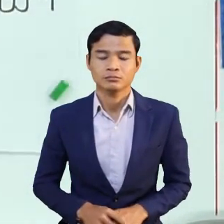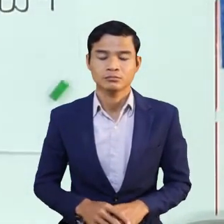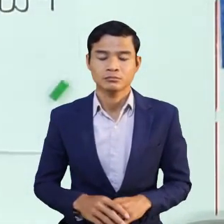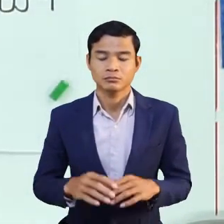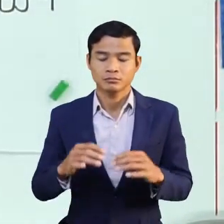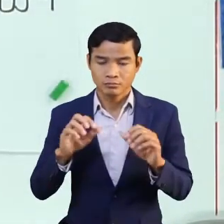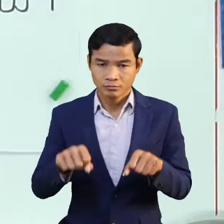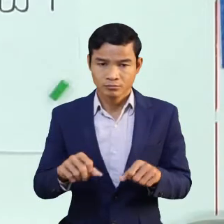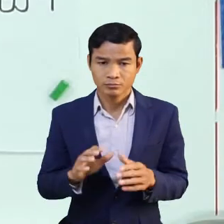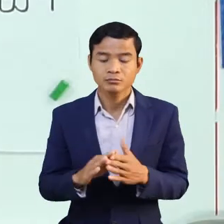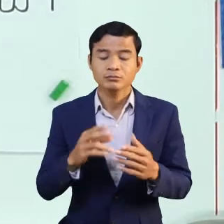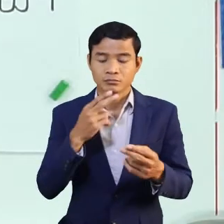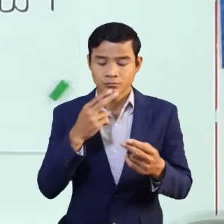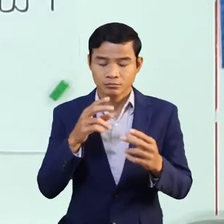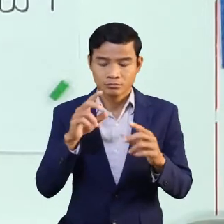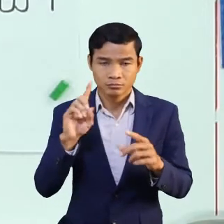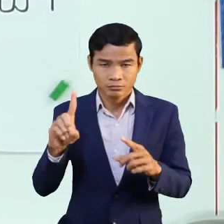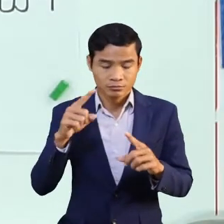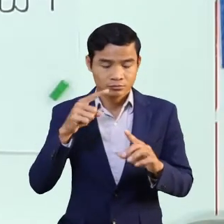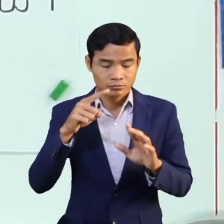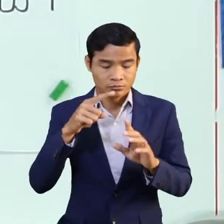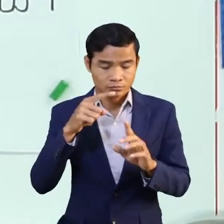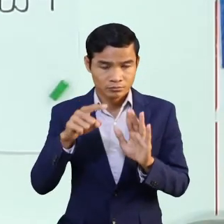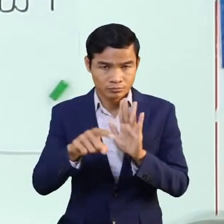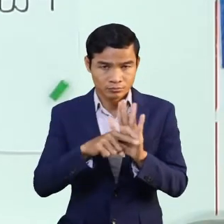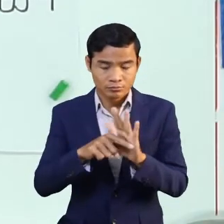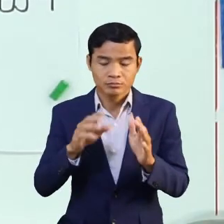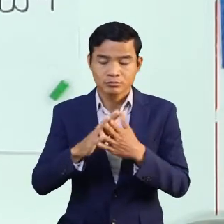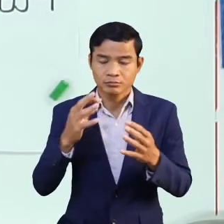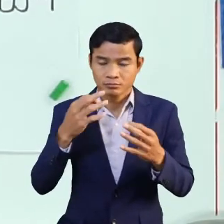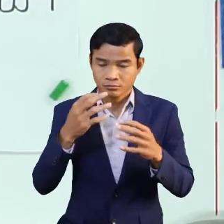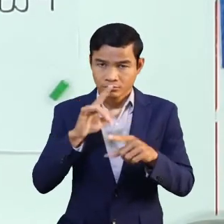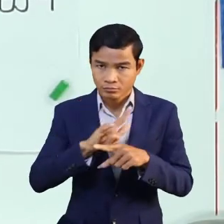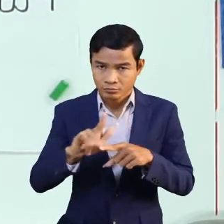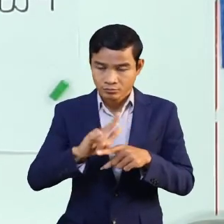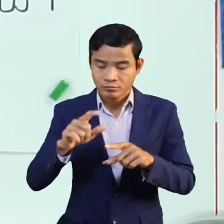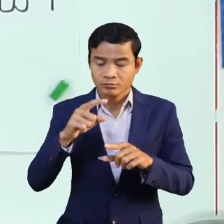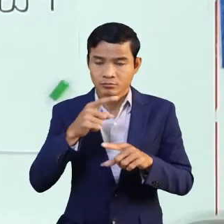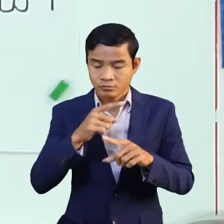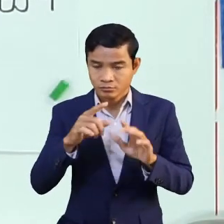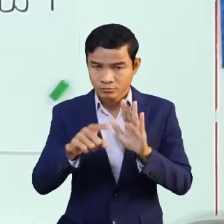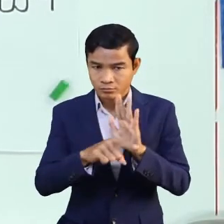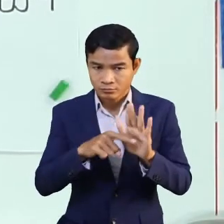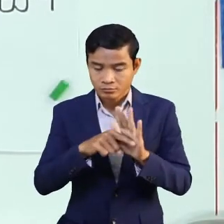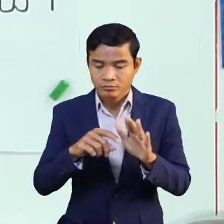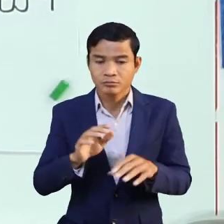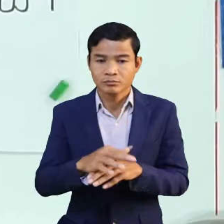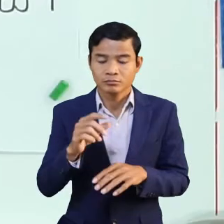ចាអញ្ចឹងនេះគឺជាចាផលដកនៃប្រមាណទីដករបស់យើងអញ្ចឹងនៅសល់